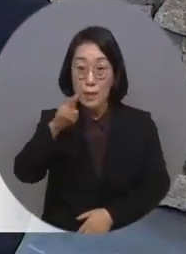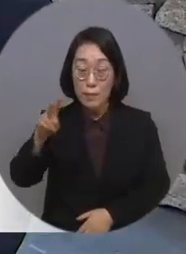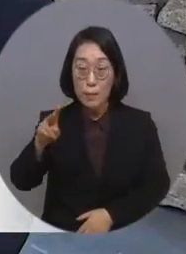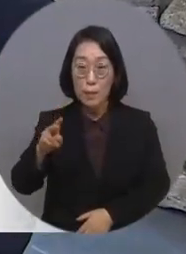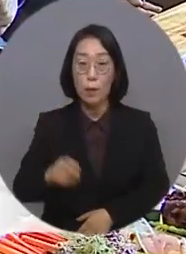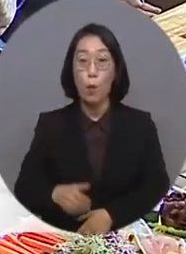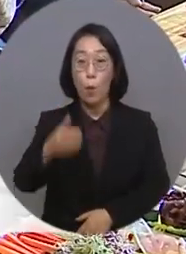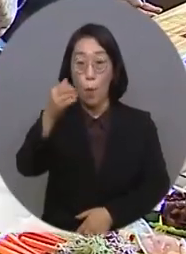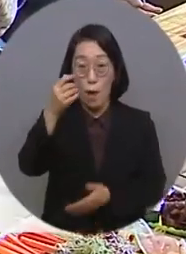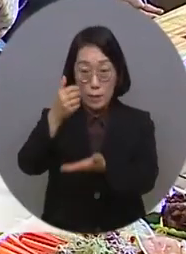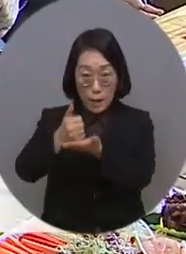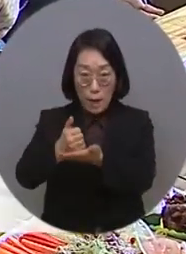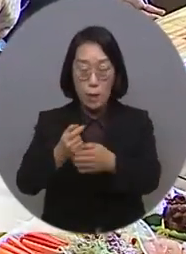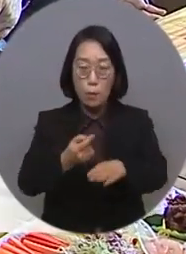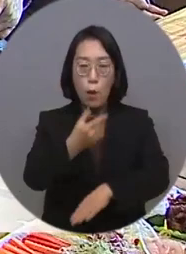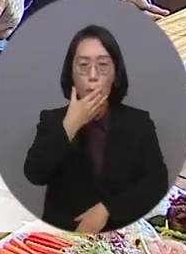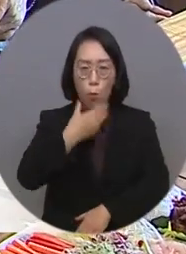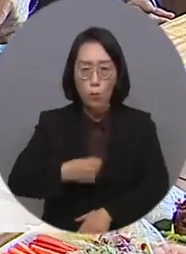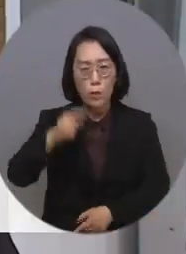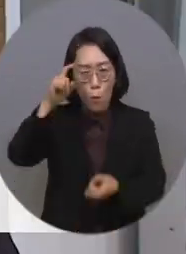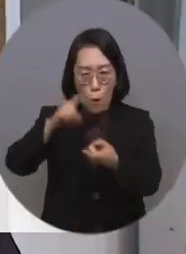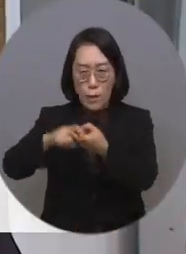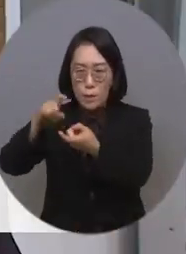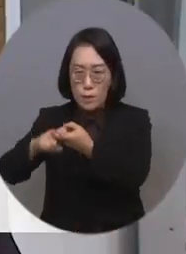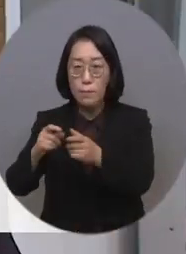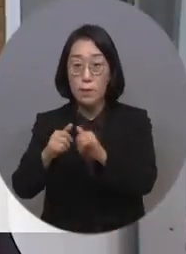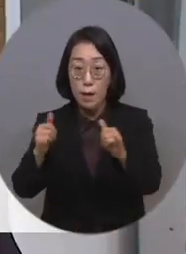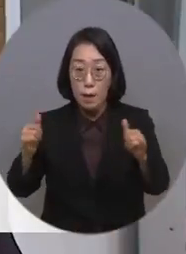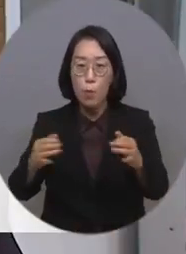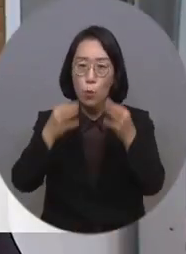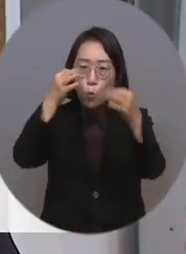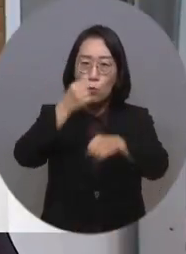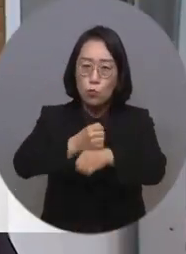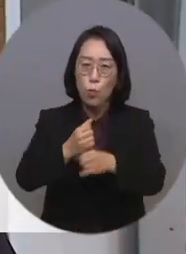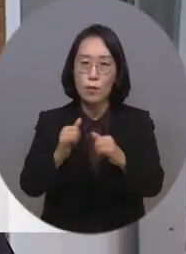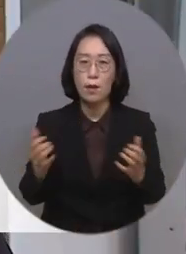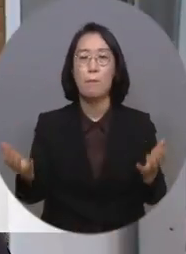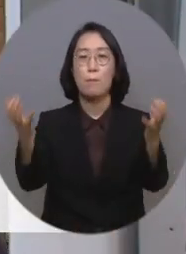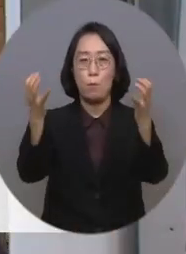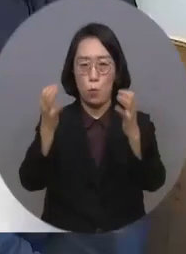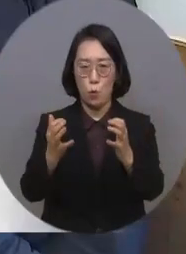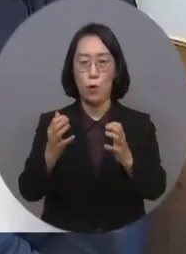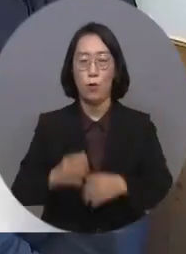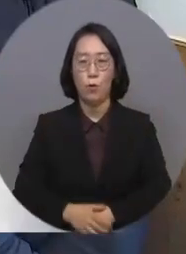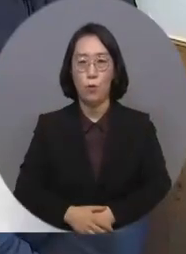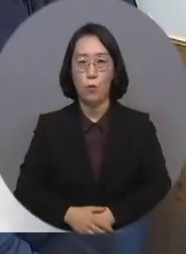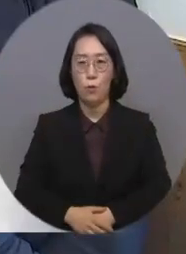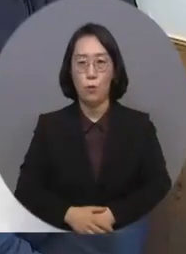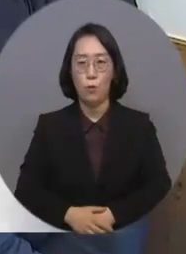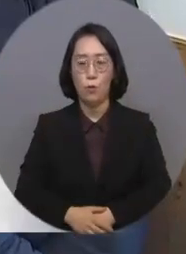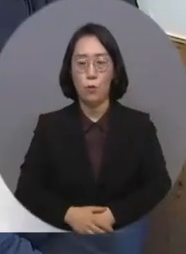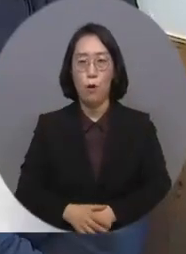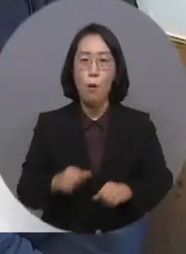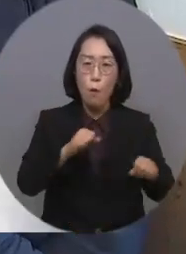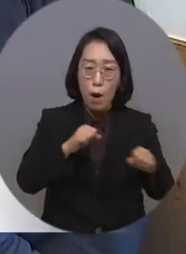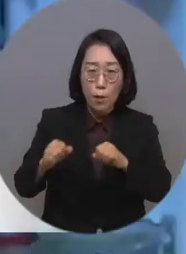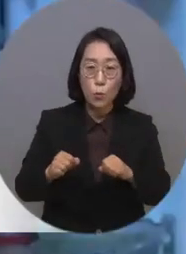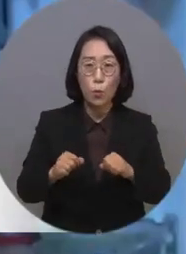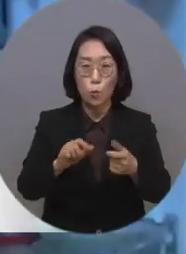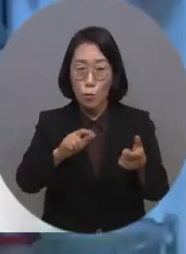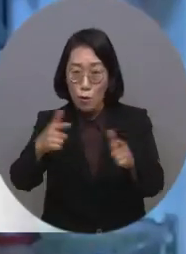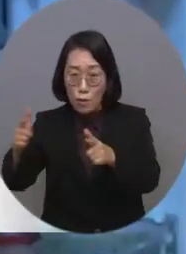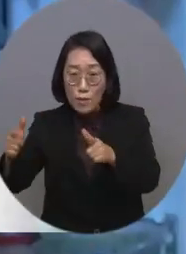회장을 중심으로 복지에 각별한 관심을 갖고 노력해온 이들이 함께했습니다. 다양한 분야에서 활동하고 있는